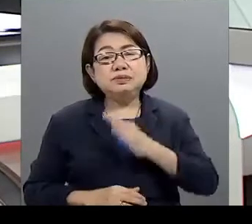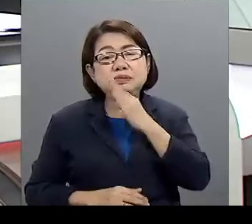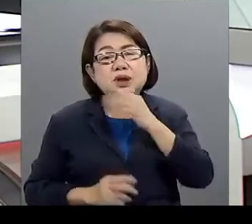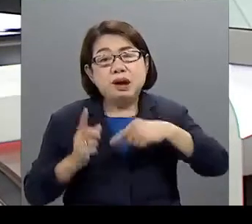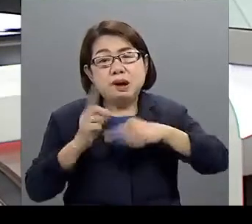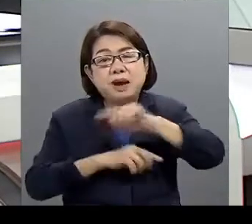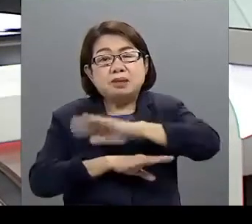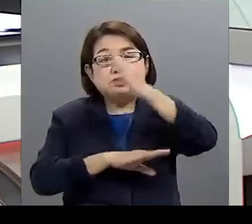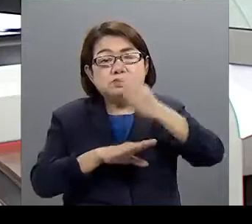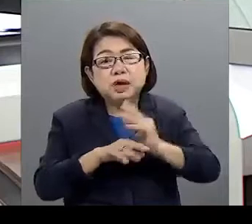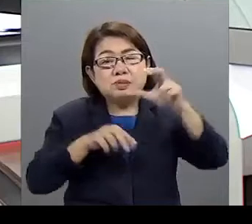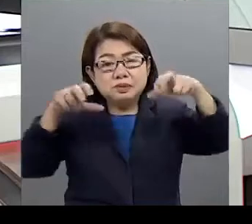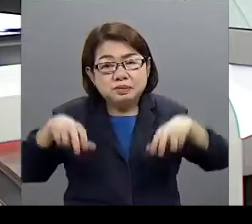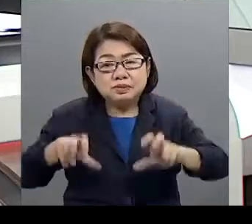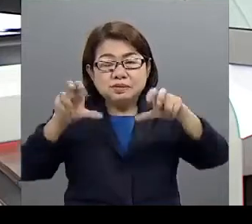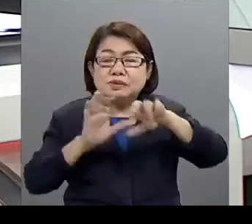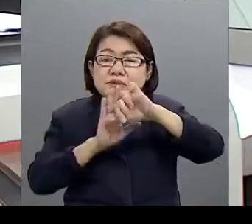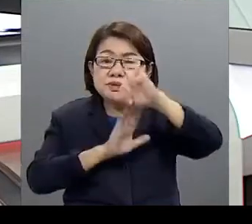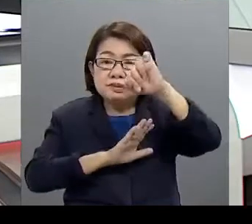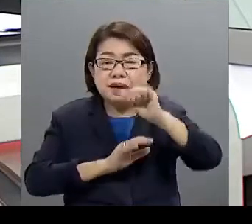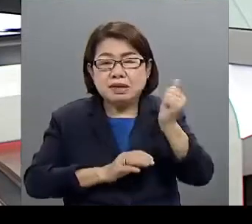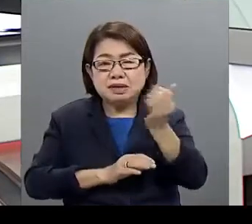โป้ขาขึ้นเหนือกันหน่อยนะคะค่ะเดินทางไปขึ้นดอยสุเทพจังหวัดเชียงใหม่ในช่วงตี5ถึง 10:00